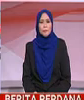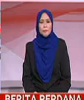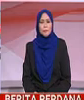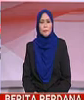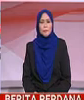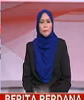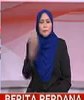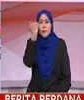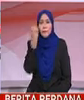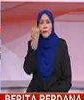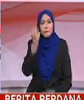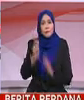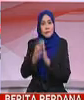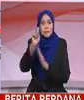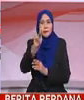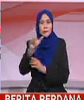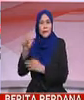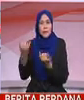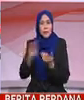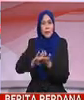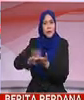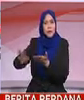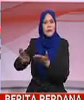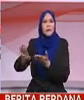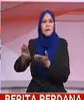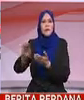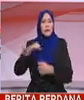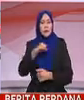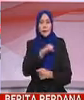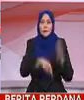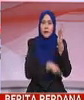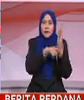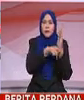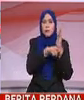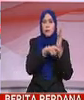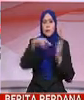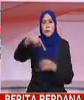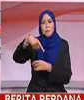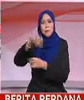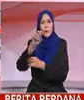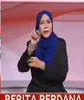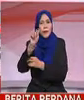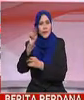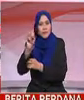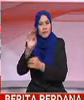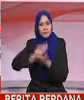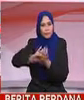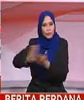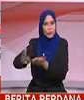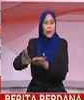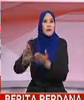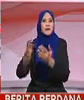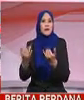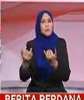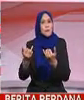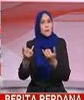a b m itu pakailah tinggi kolum pun turut menolak permohonan ahli Palembang Pontianak dato.sri Ahmad maslan untuk menembak Keputusan Mahkamah section